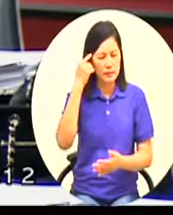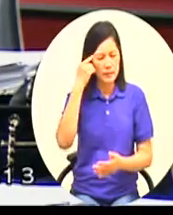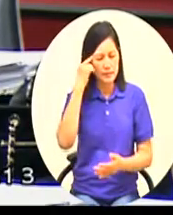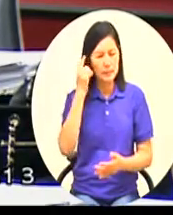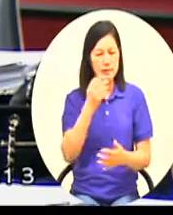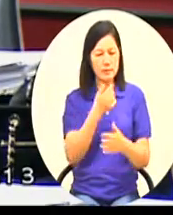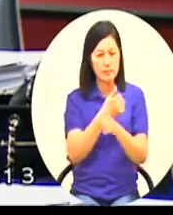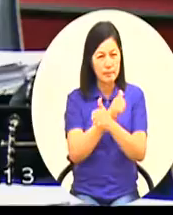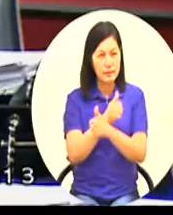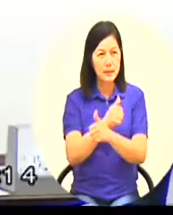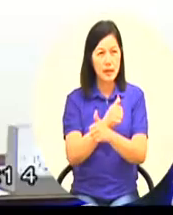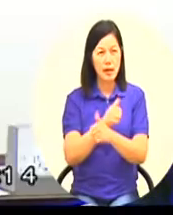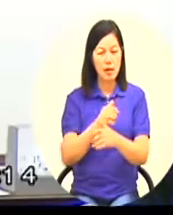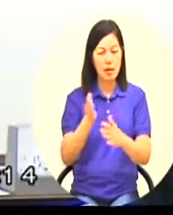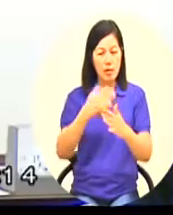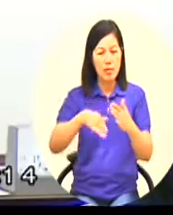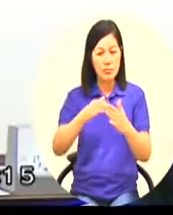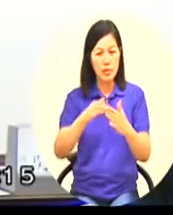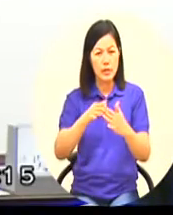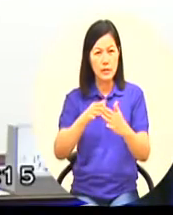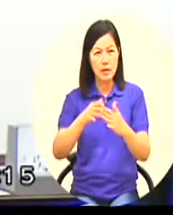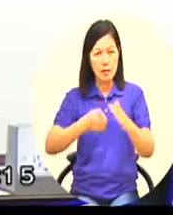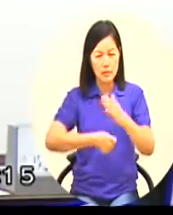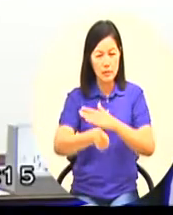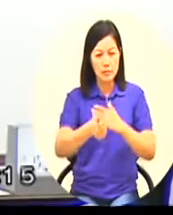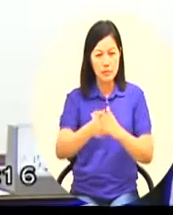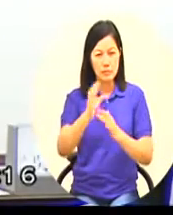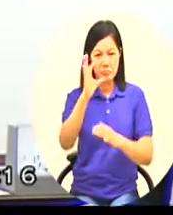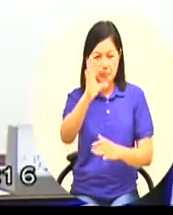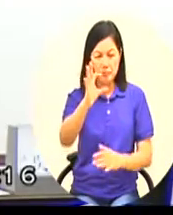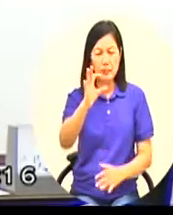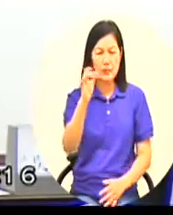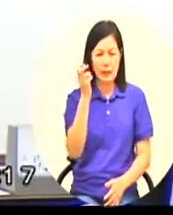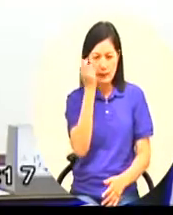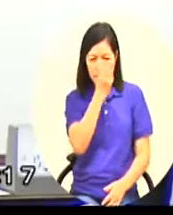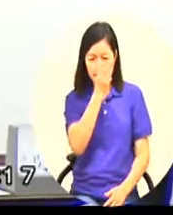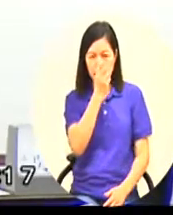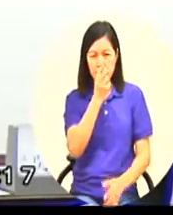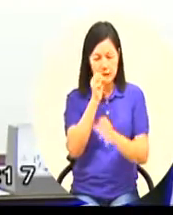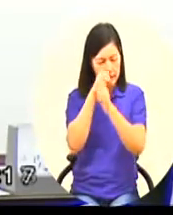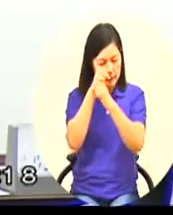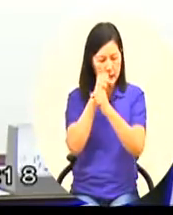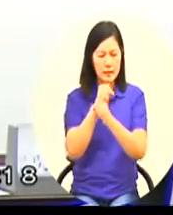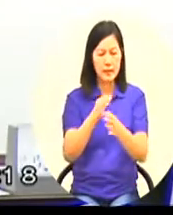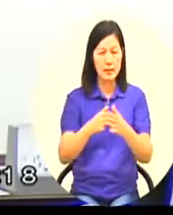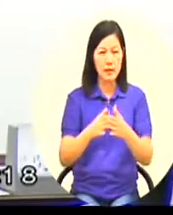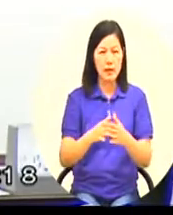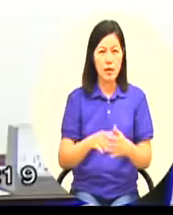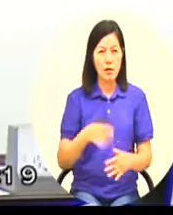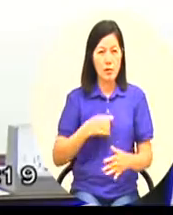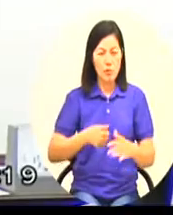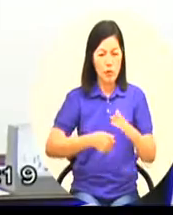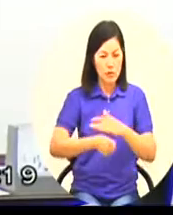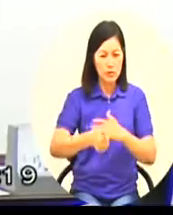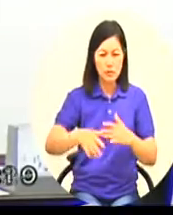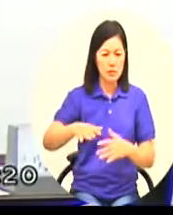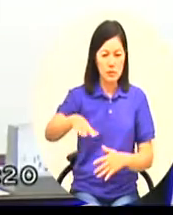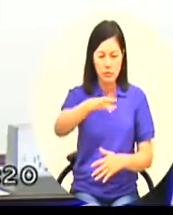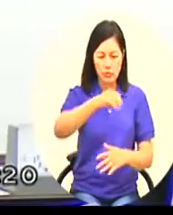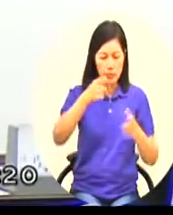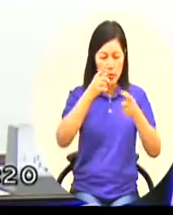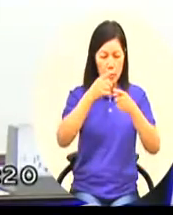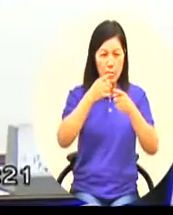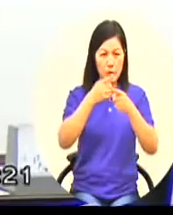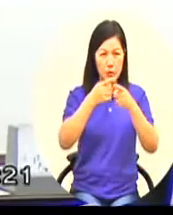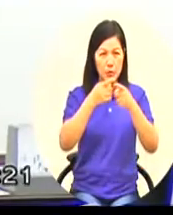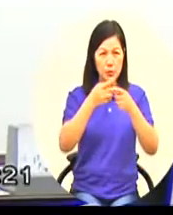行全面式的校园验尿，就是说我非特定议题，我不是因为你怎么样，我就是进行全面的，但是